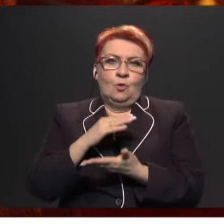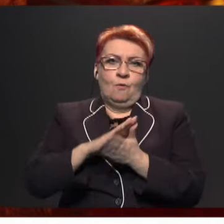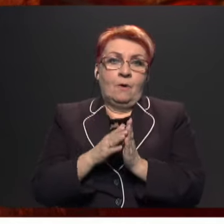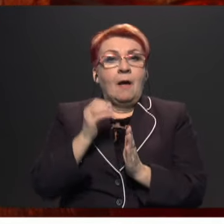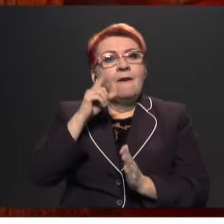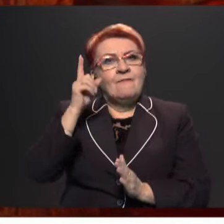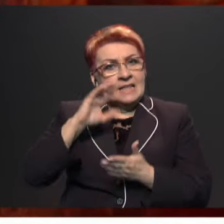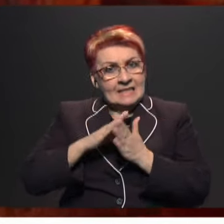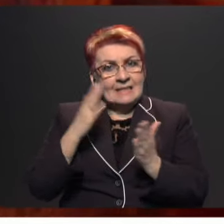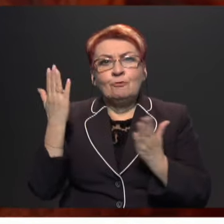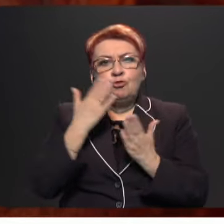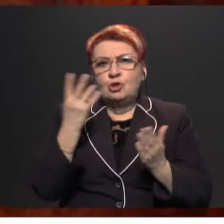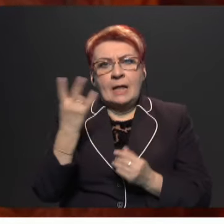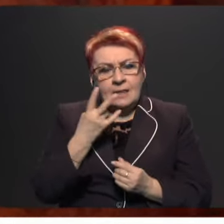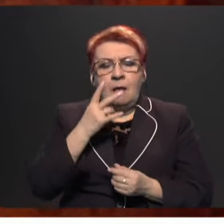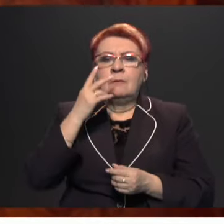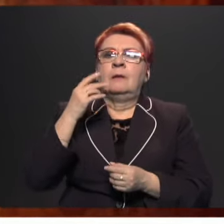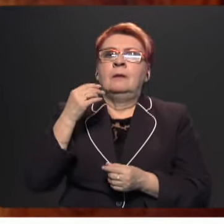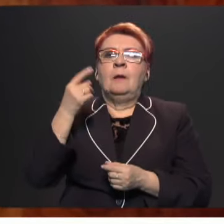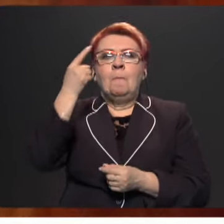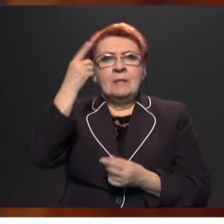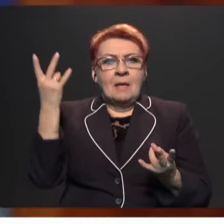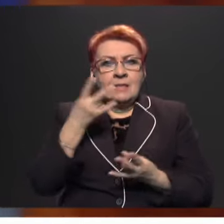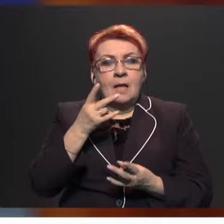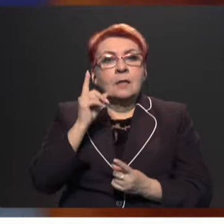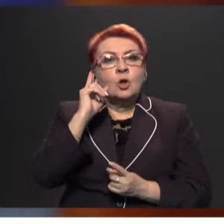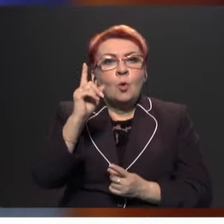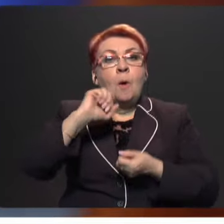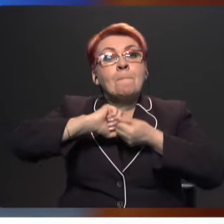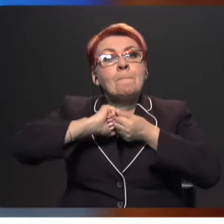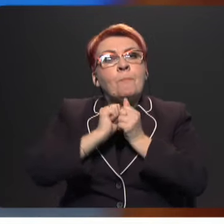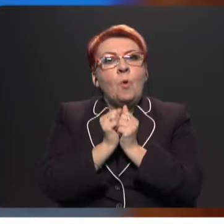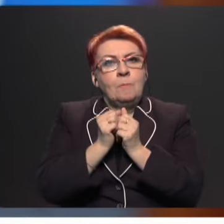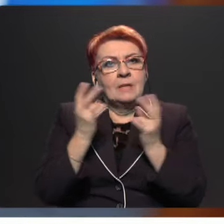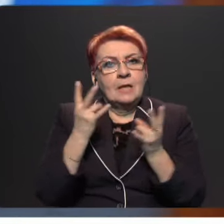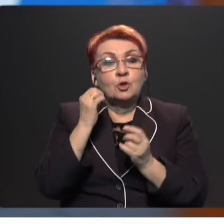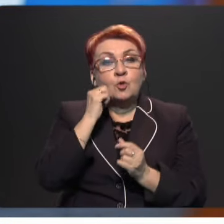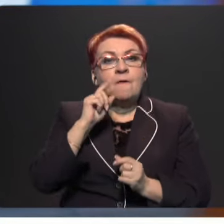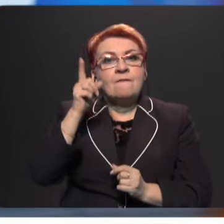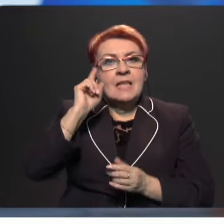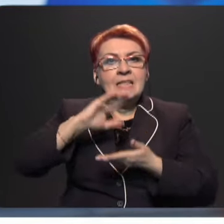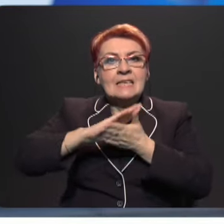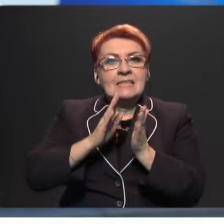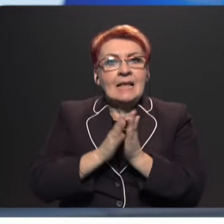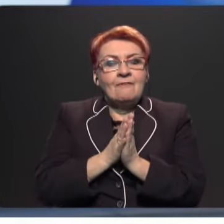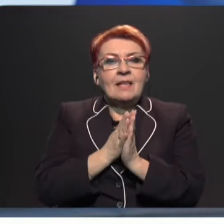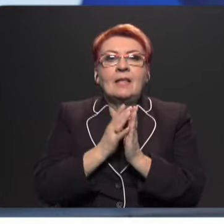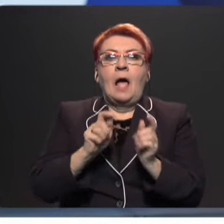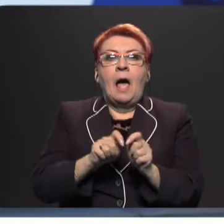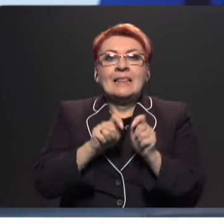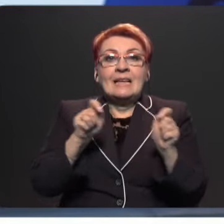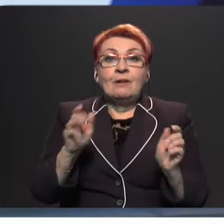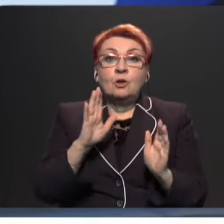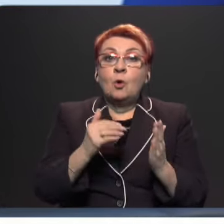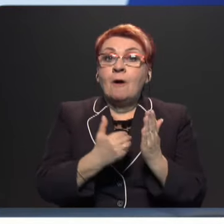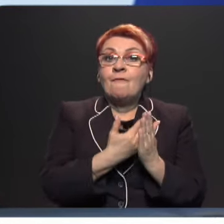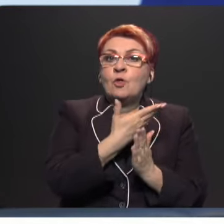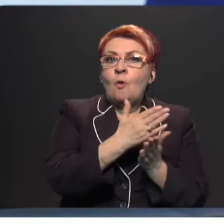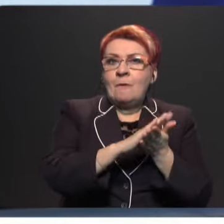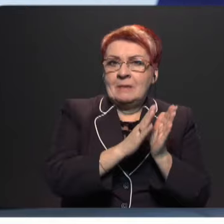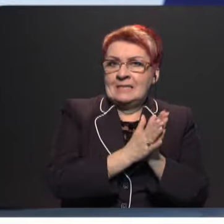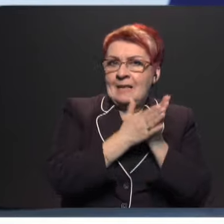Ветхий Завет, мы должны его понимать, но помнить, что Ветхий Завет раскрывается только в новом. Все,